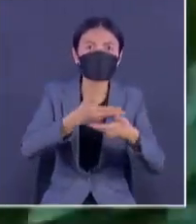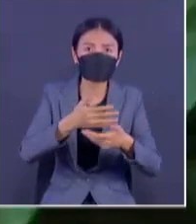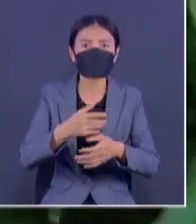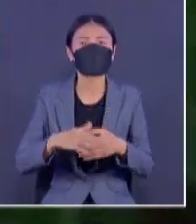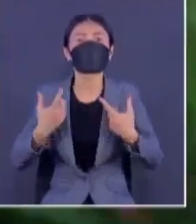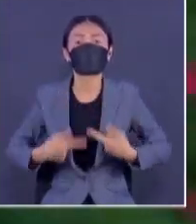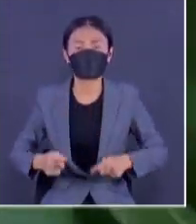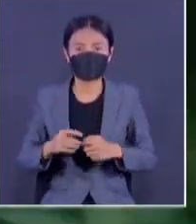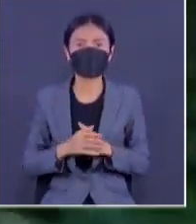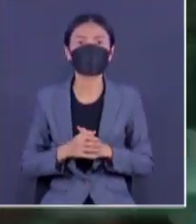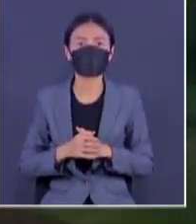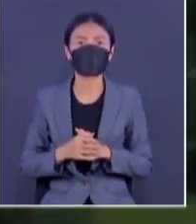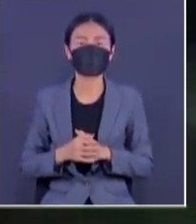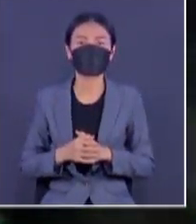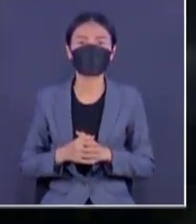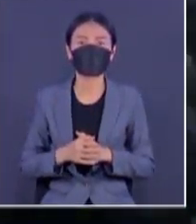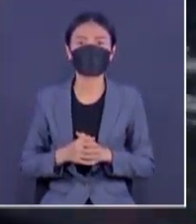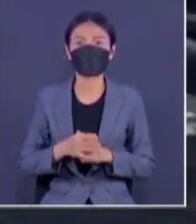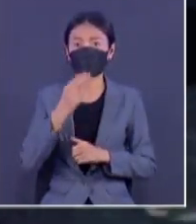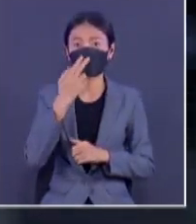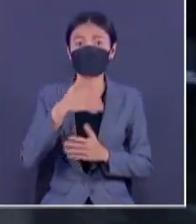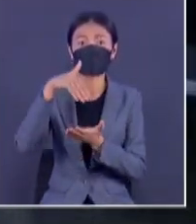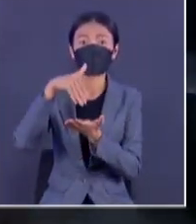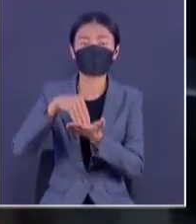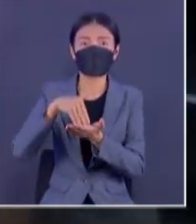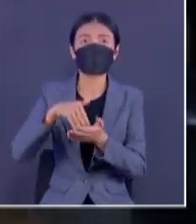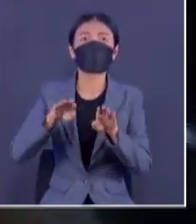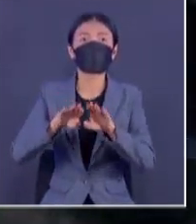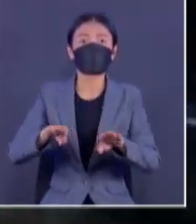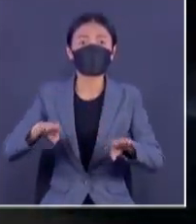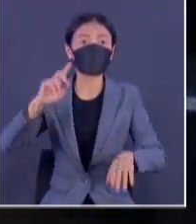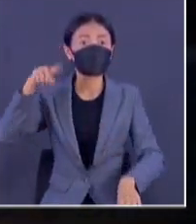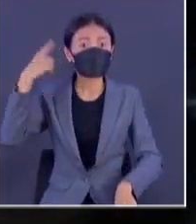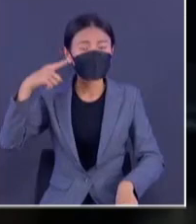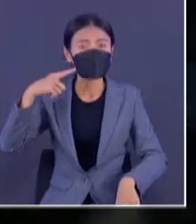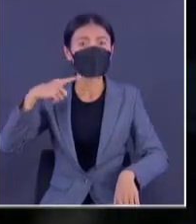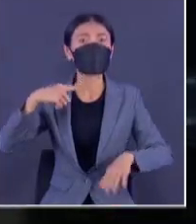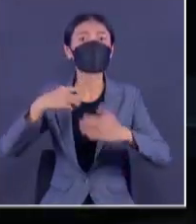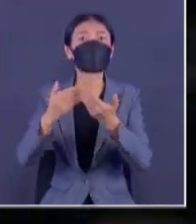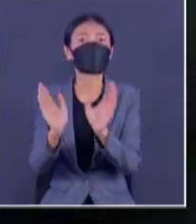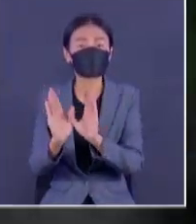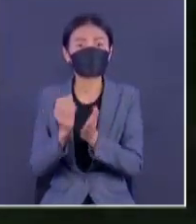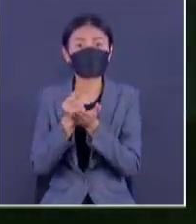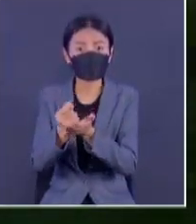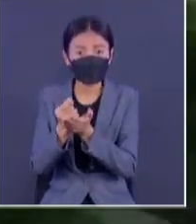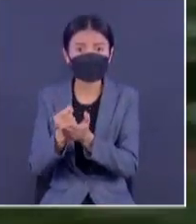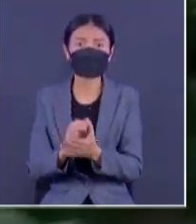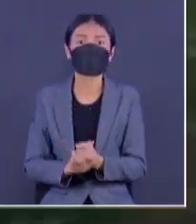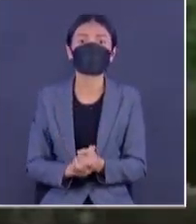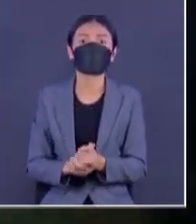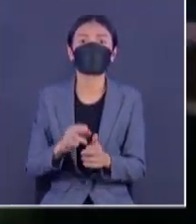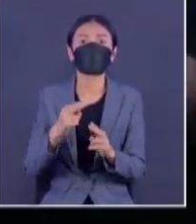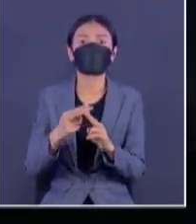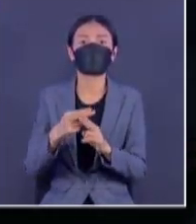นี่คือเจ้าหน้าที่ของศูนย์พิทักษ์เด็กสตรีครอบครัวป้องกันปราบปรามการค้ามนุษย์และภาคประมงหรือว่าสพ.ดส.ภาค5